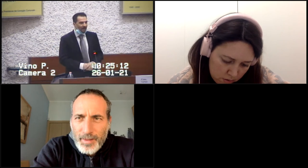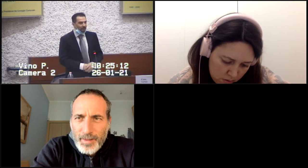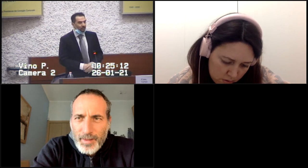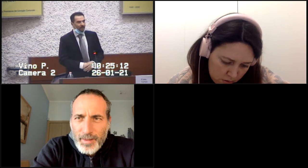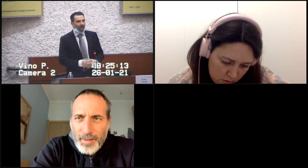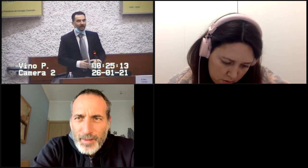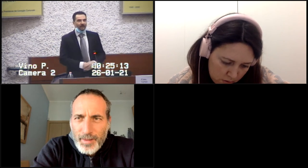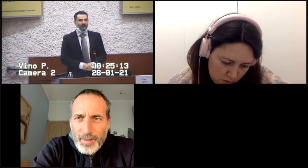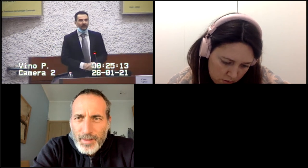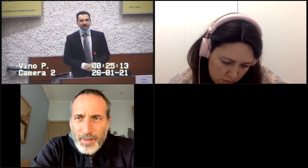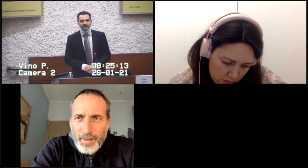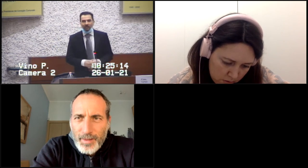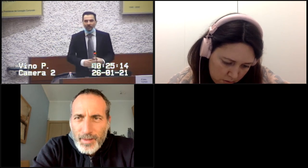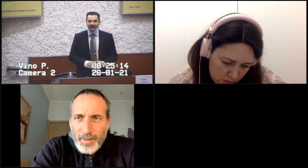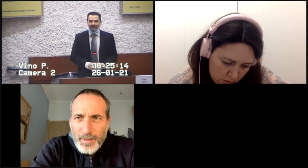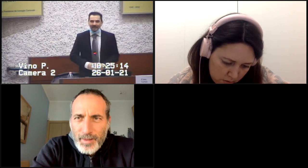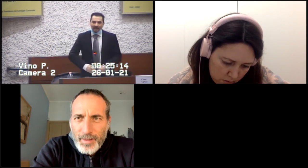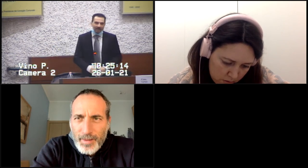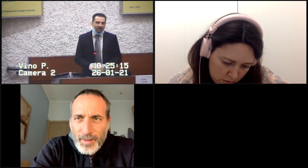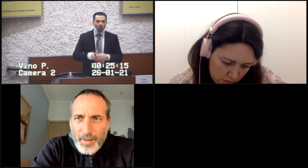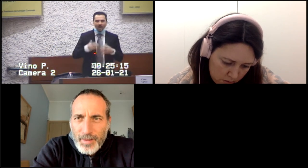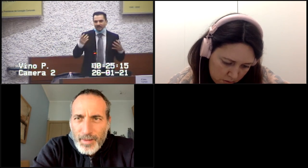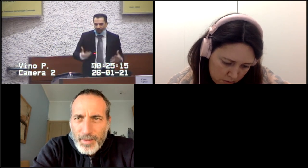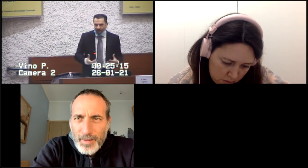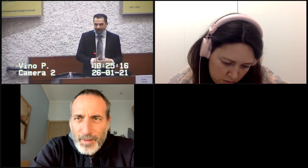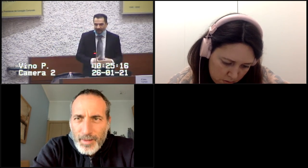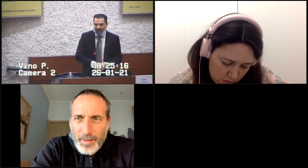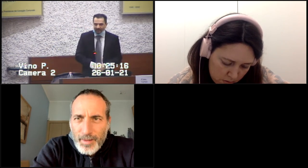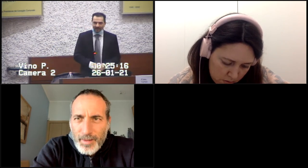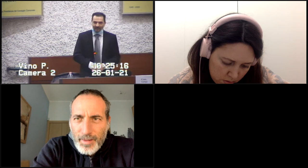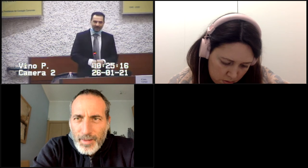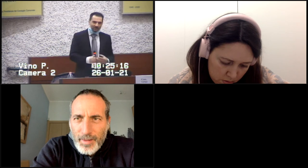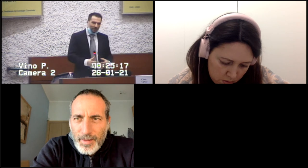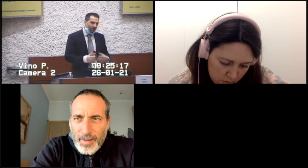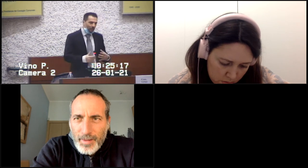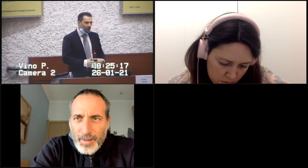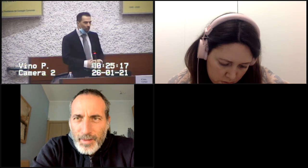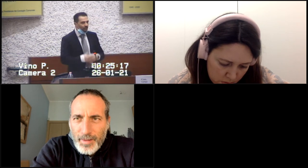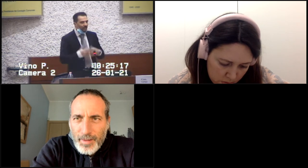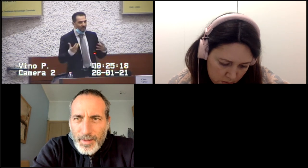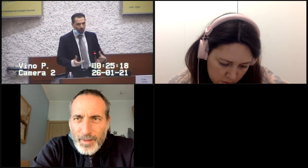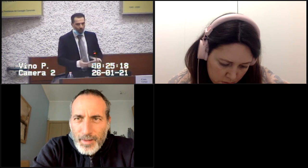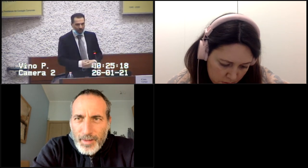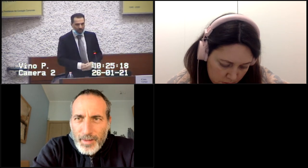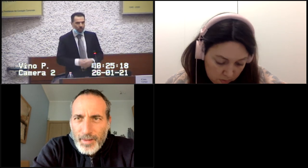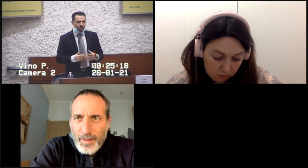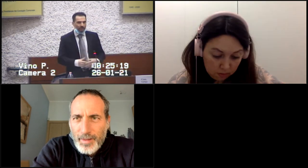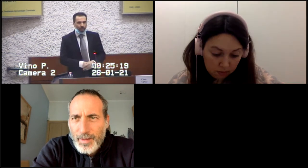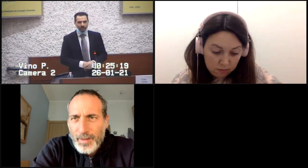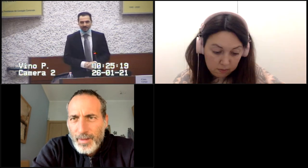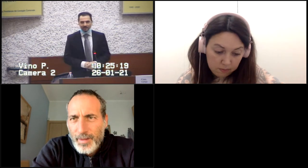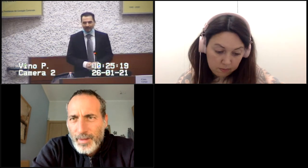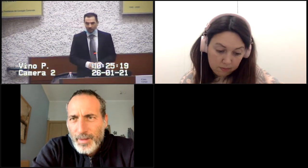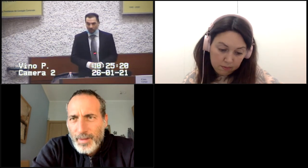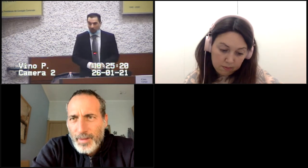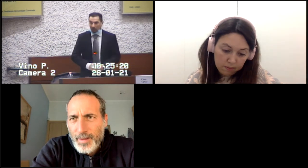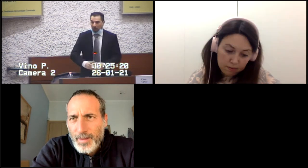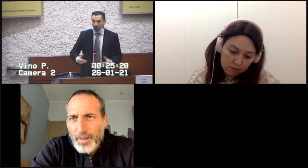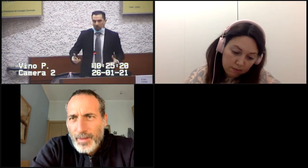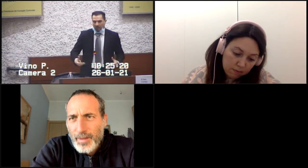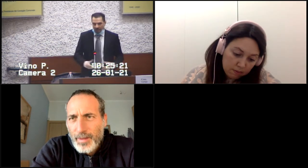fa, che sentivo parlare di riqualifica della zona del quartiere 1 di via Marconi, 130.000